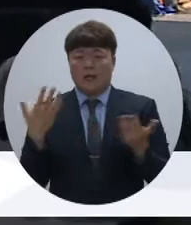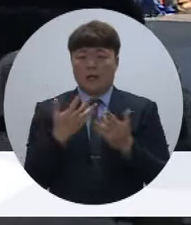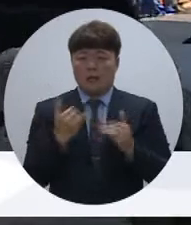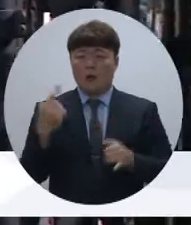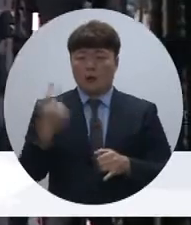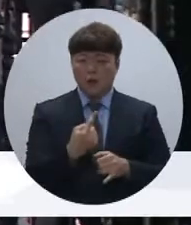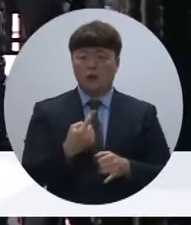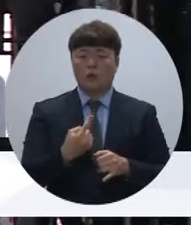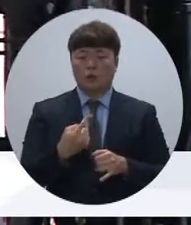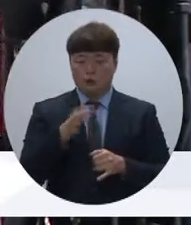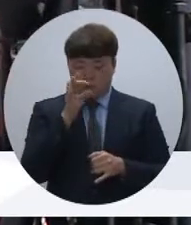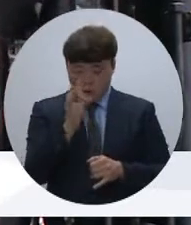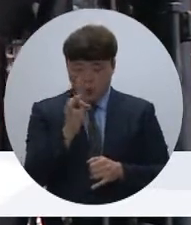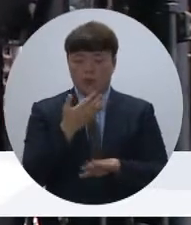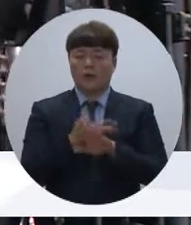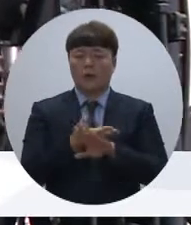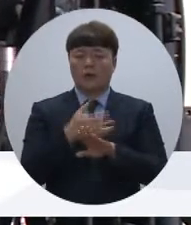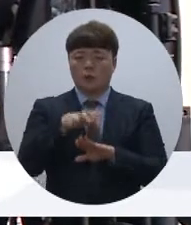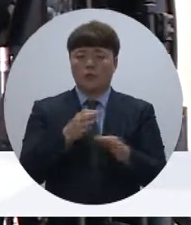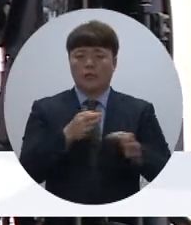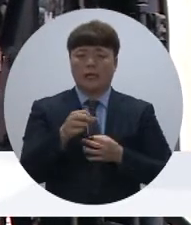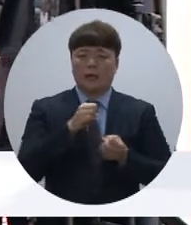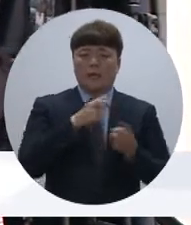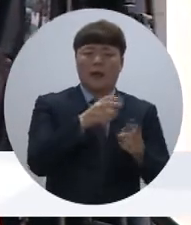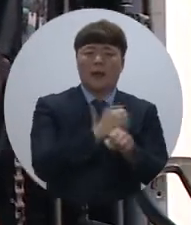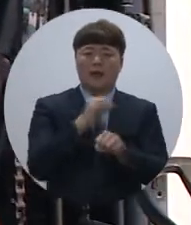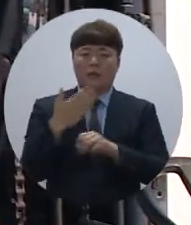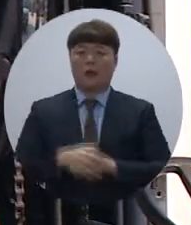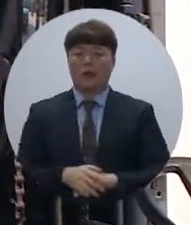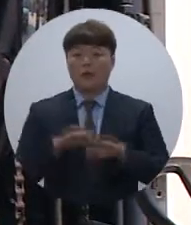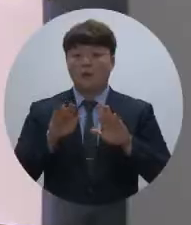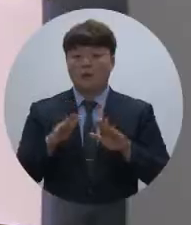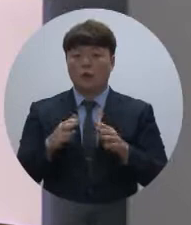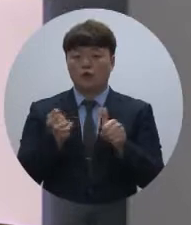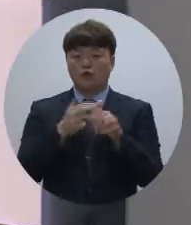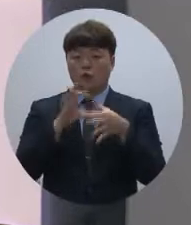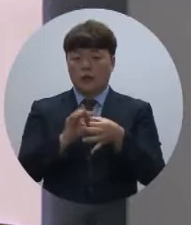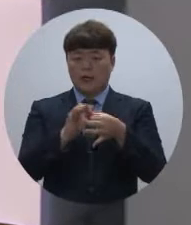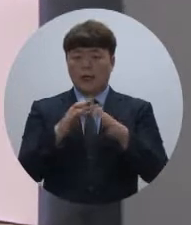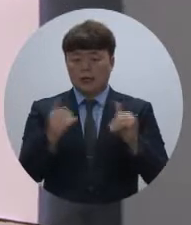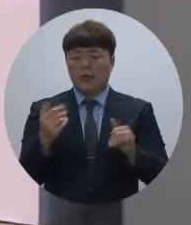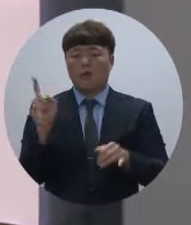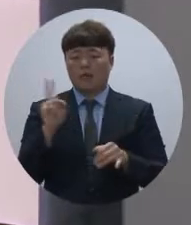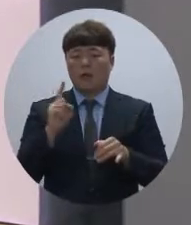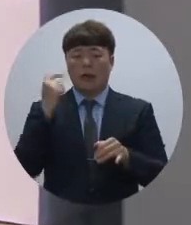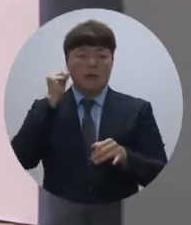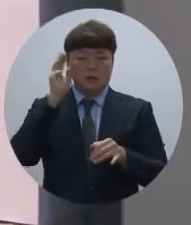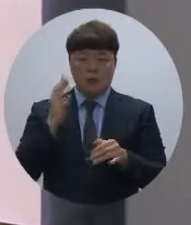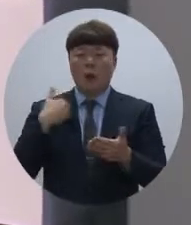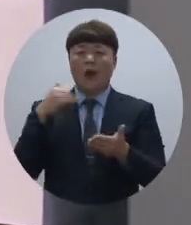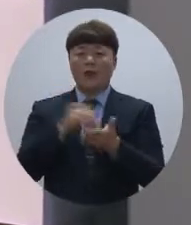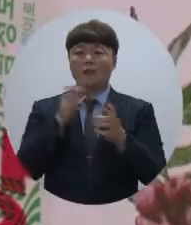농가별로 수집해 도매 시장으로 출하하는 방식입니다. 군 관계자는 이번 사업이 합천 지역을 위한 환원성